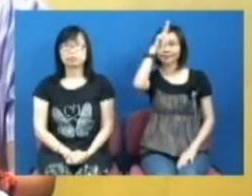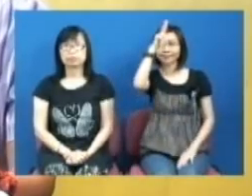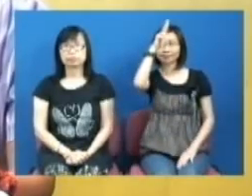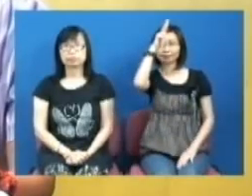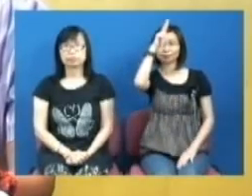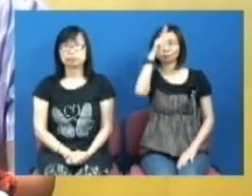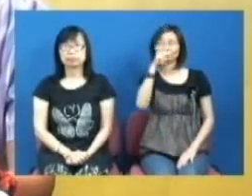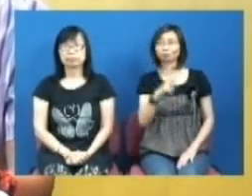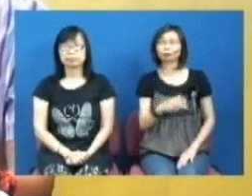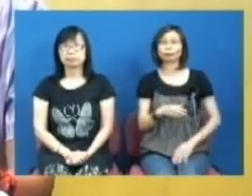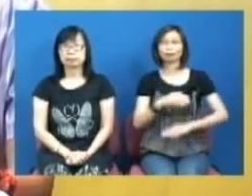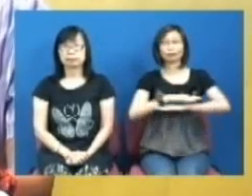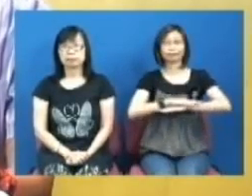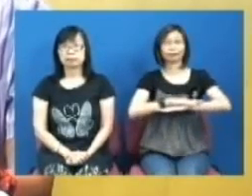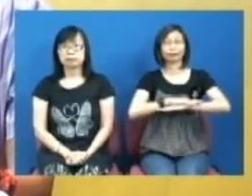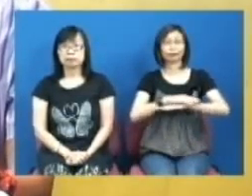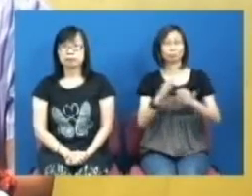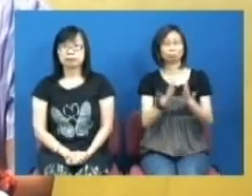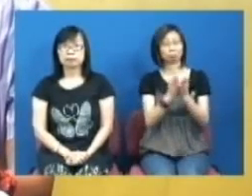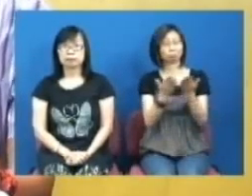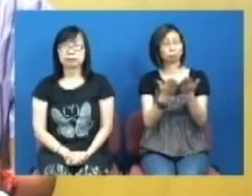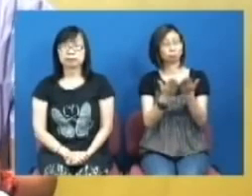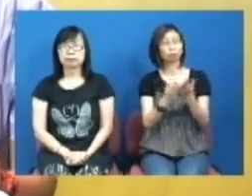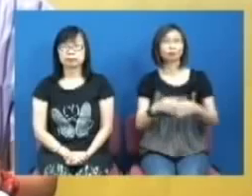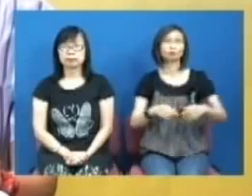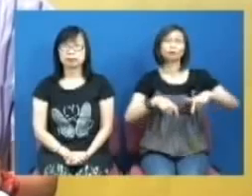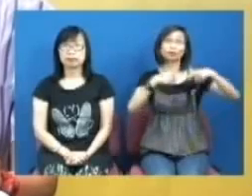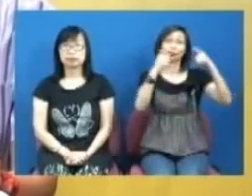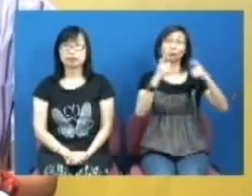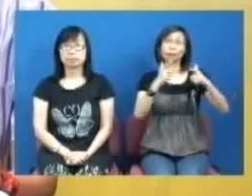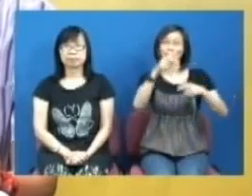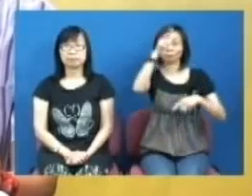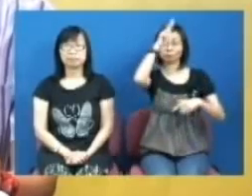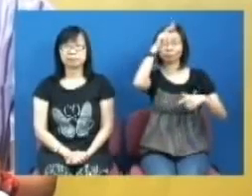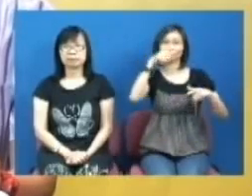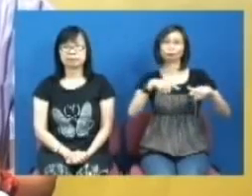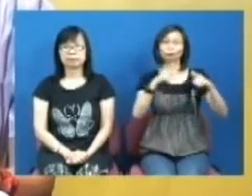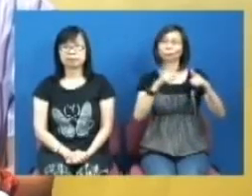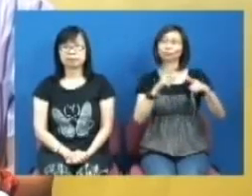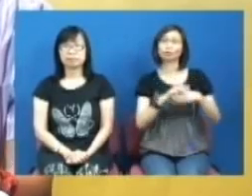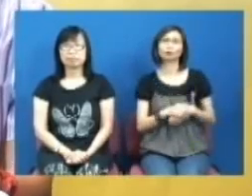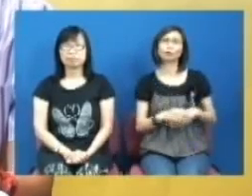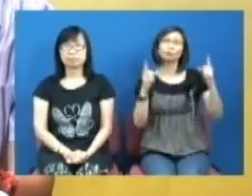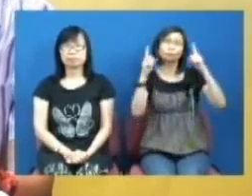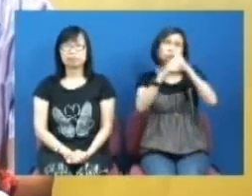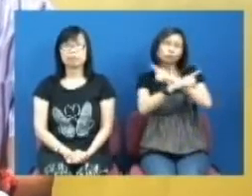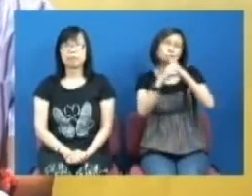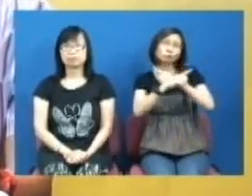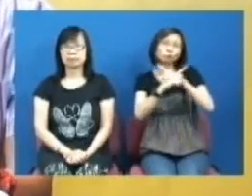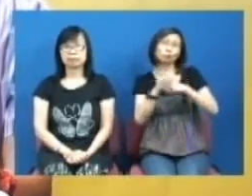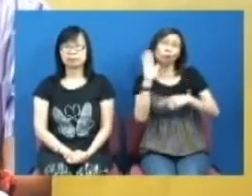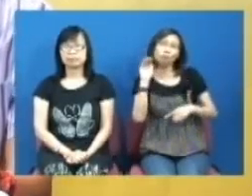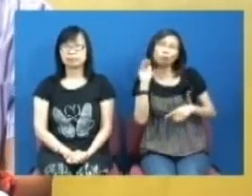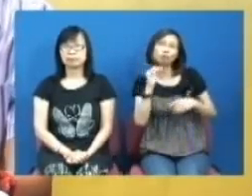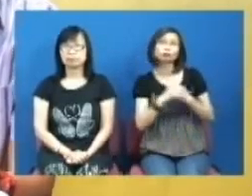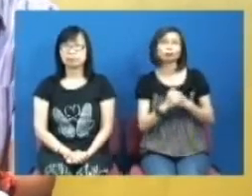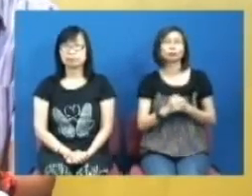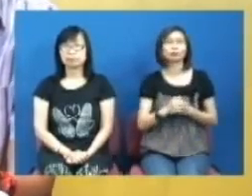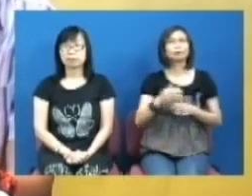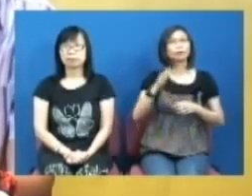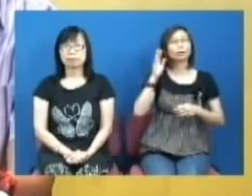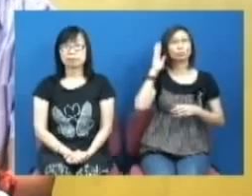新聞嗰個稿咧，即係講翻林素玲點解會認為用依一個替代機制可行咧？佢就話因為波蘭、德國同